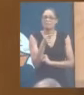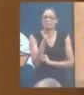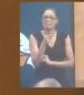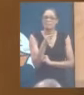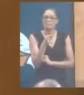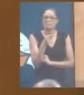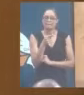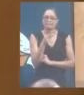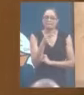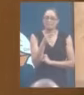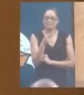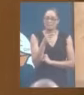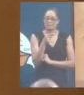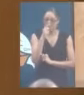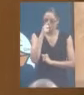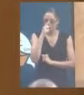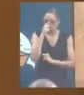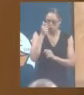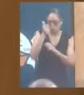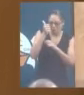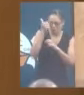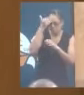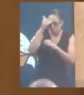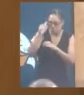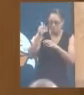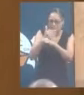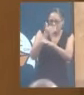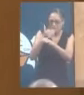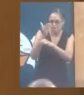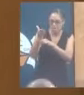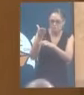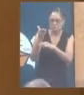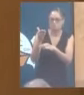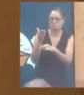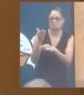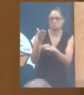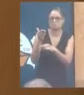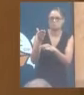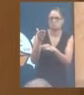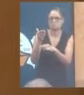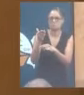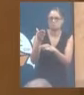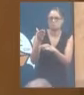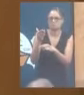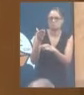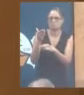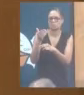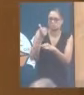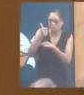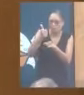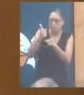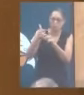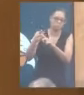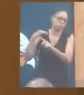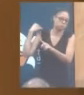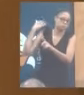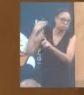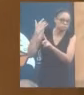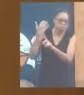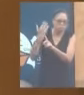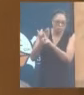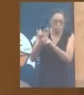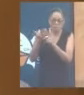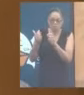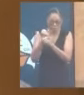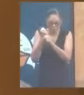les enjeux que vous avez connus pendant la longévité millénaire que vous avez exercé des fonctions